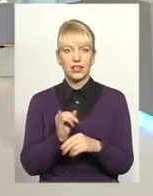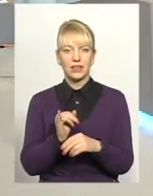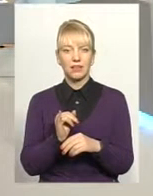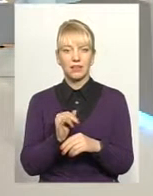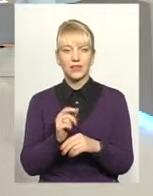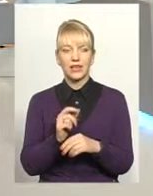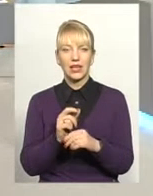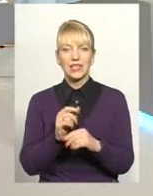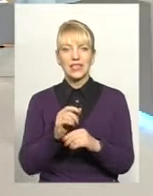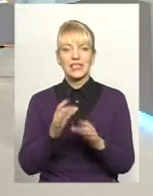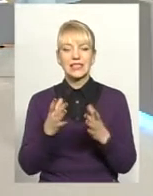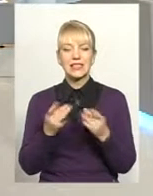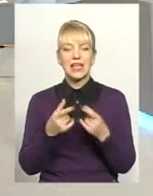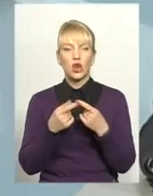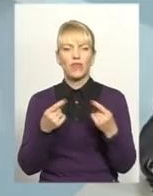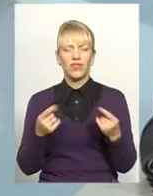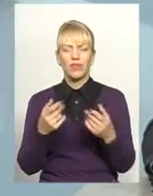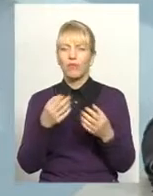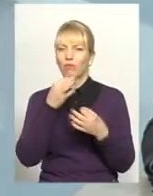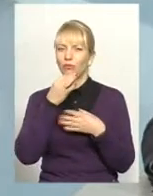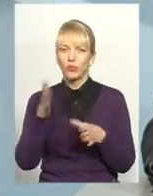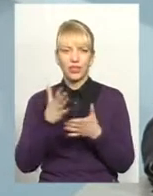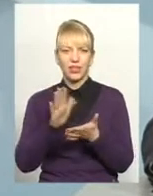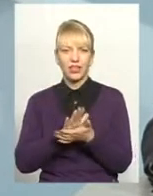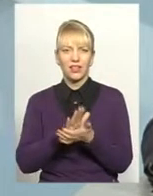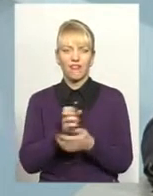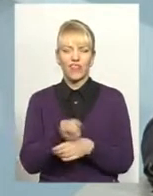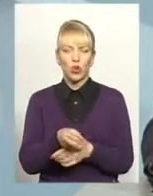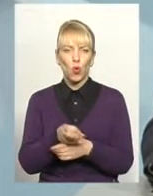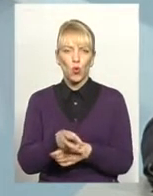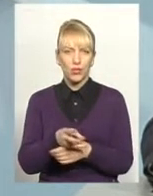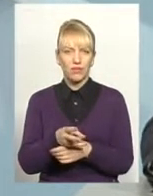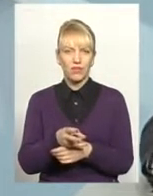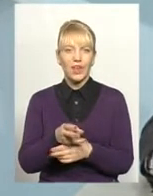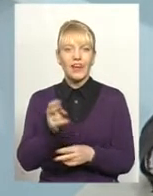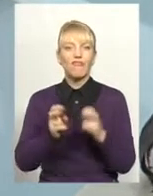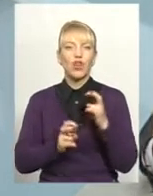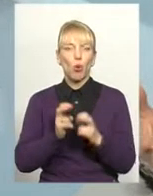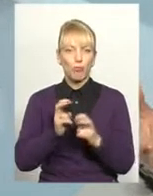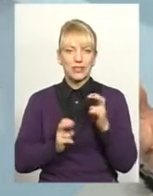З сировини будь-яких відходів сільгоспвиробництва